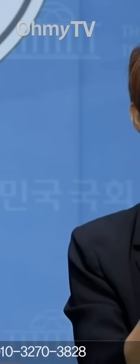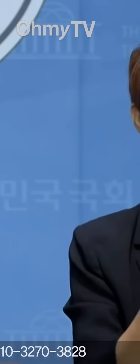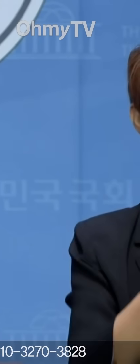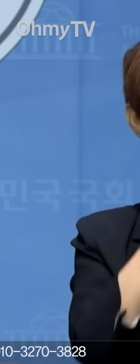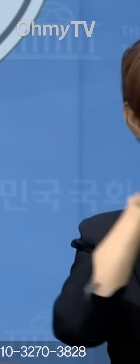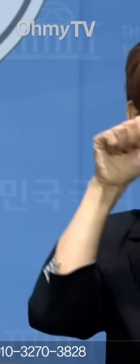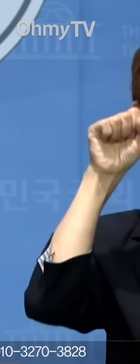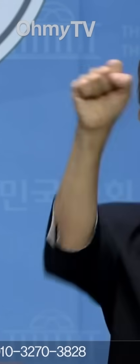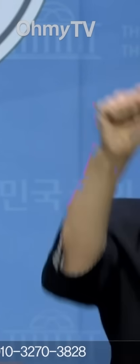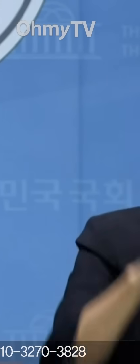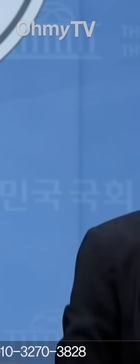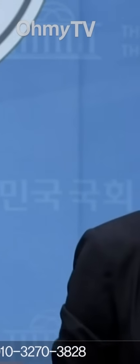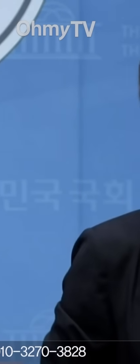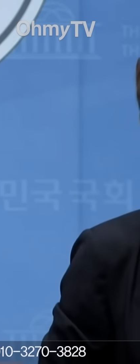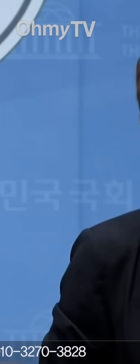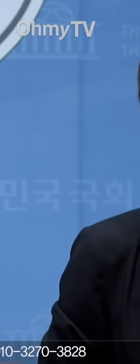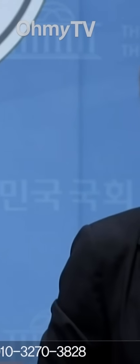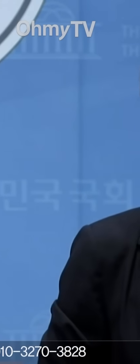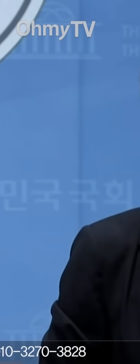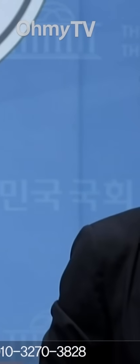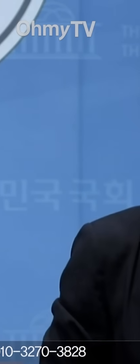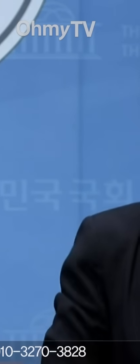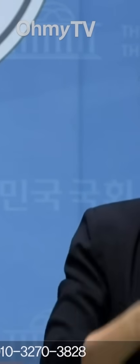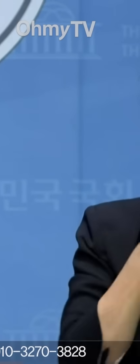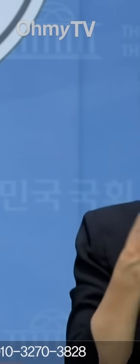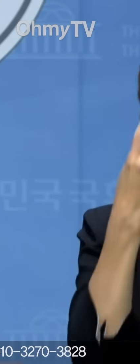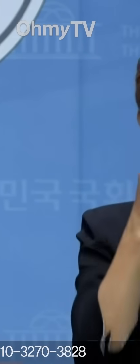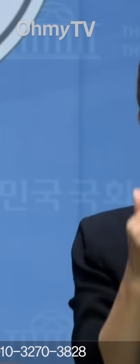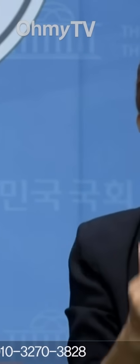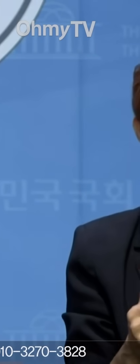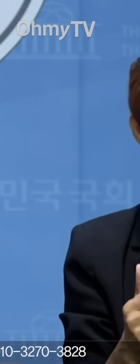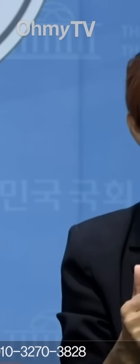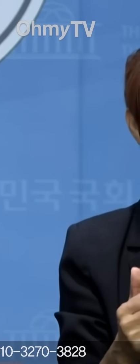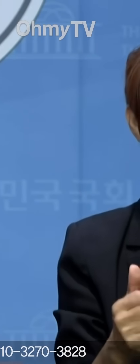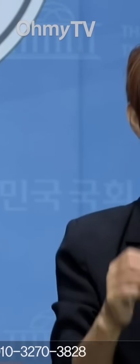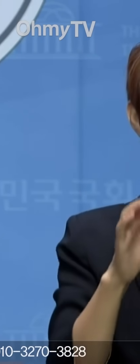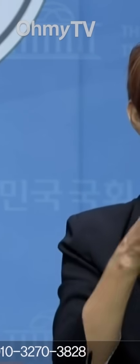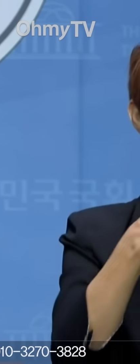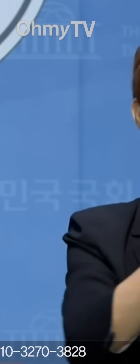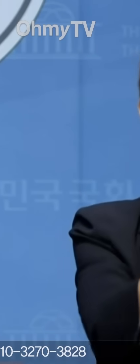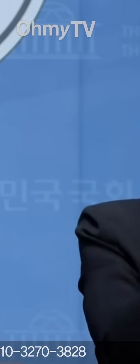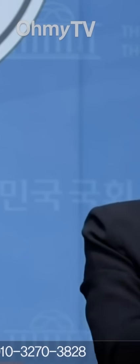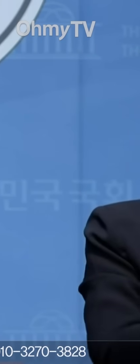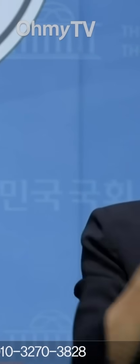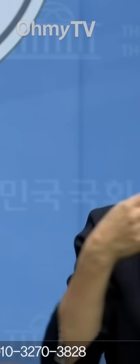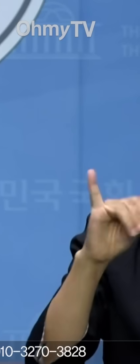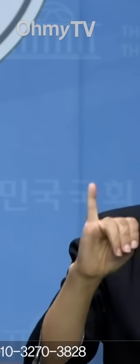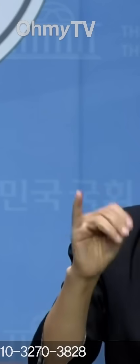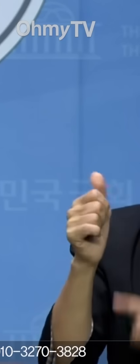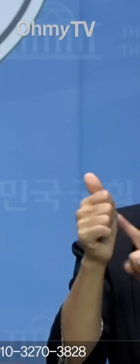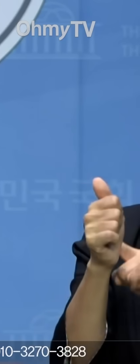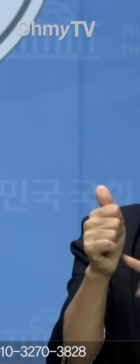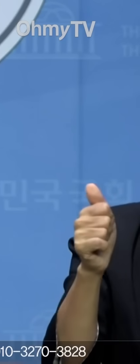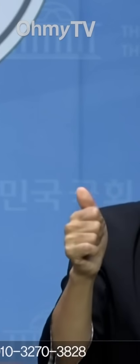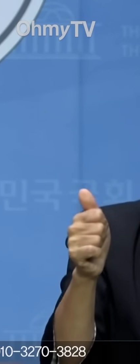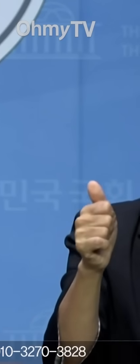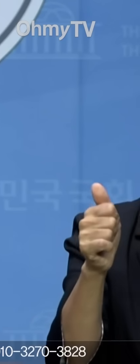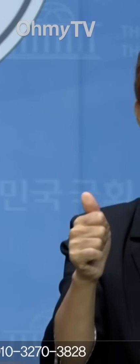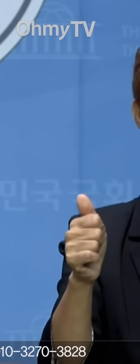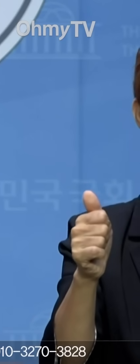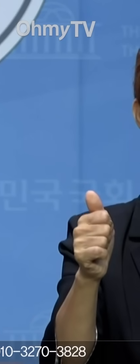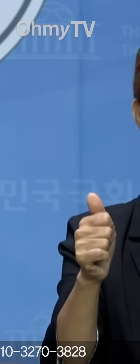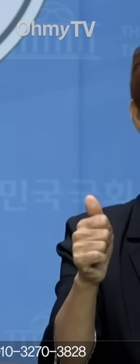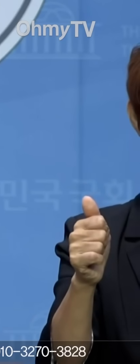강력히 규탄합니다. 수원지검은 김성태가 리호남에게 줬다는 70만